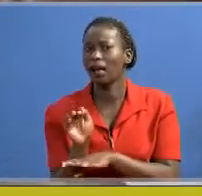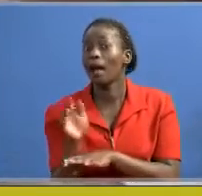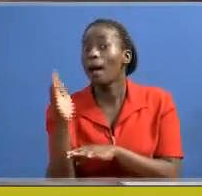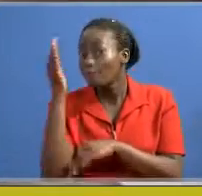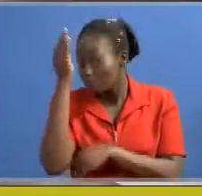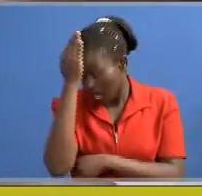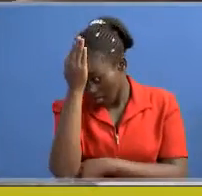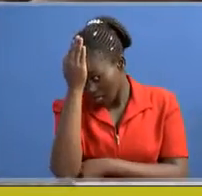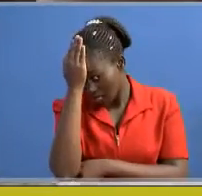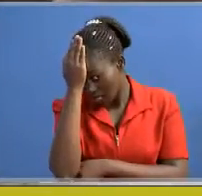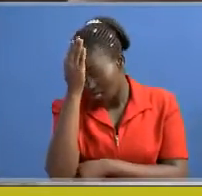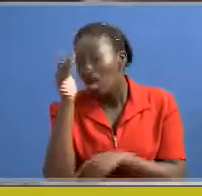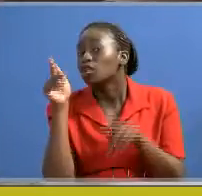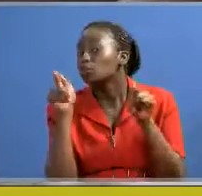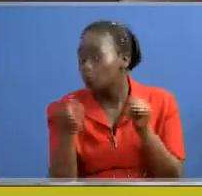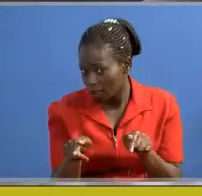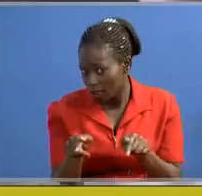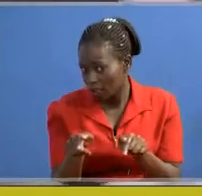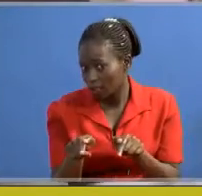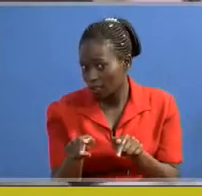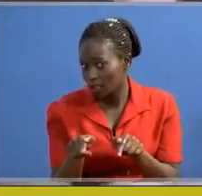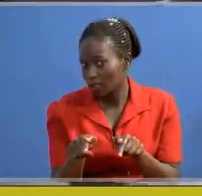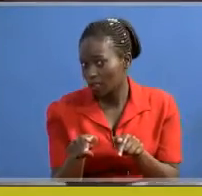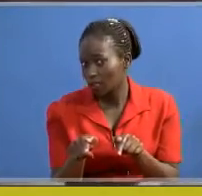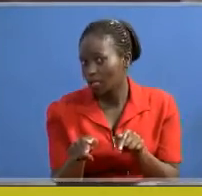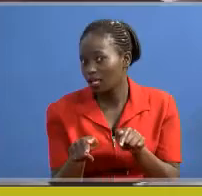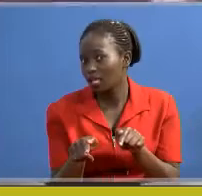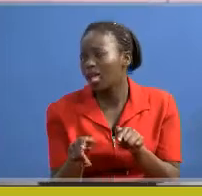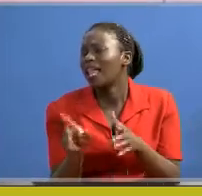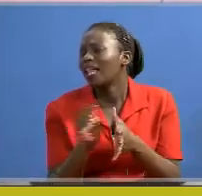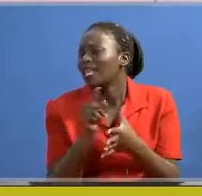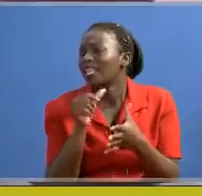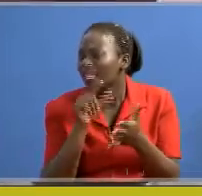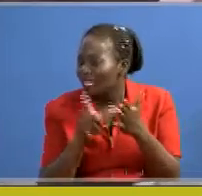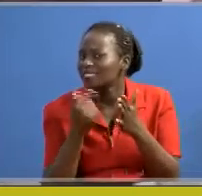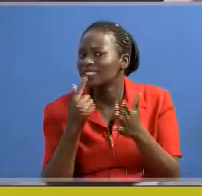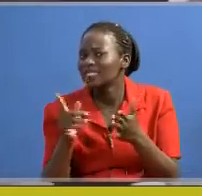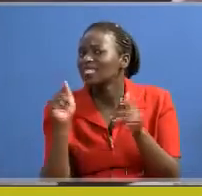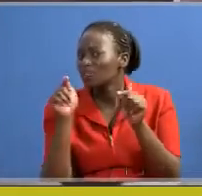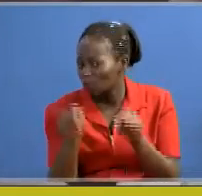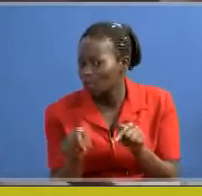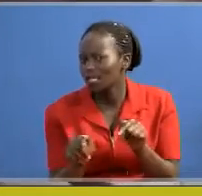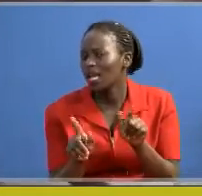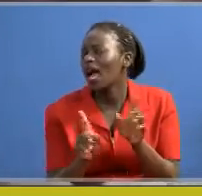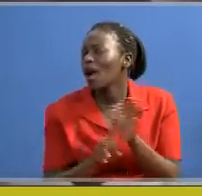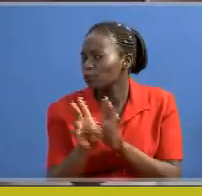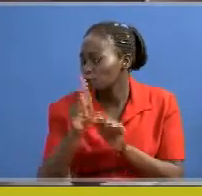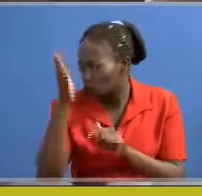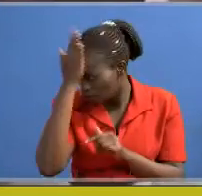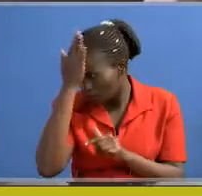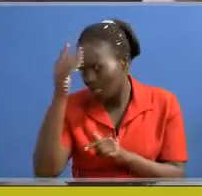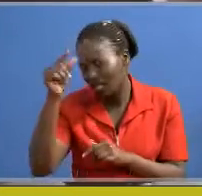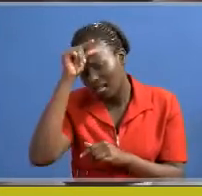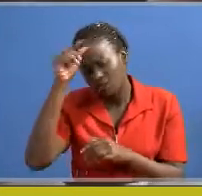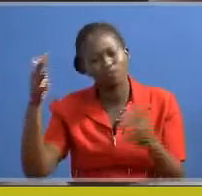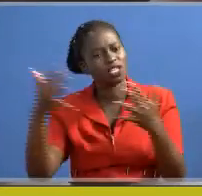Jumatatu leo, yani tuseme leo mpaka Jumatatu, serikali